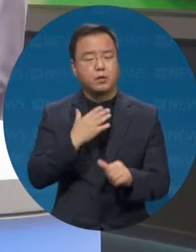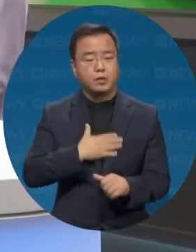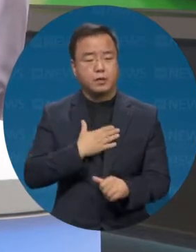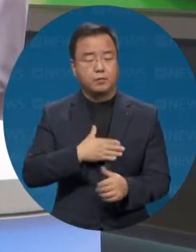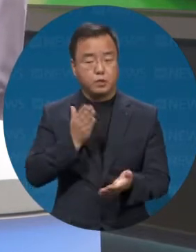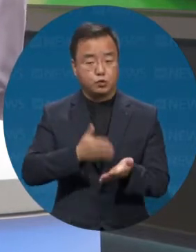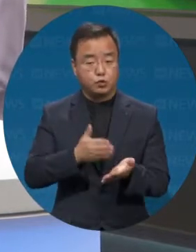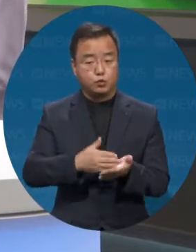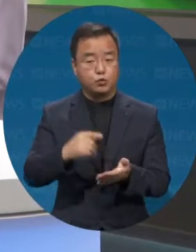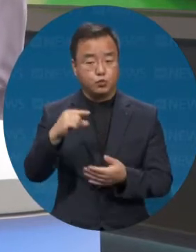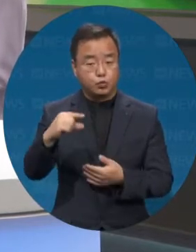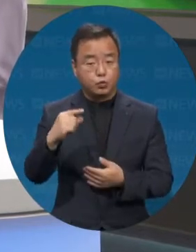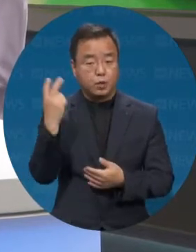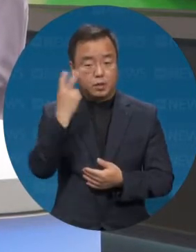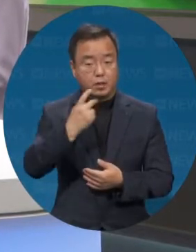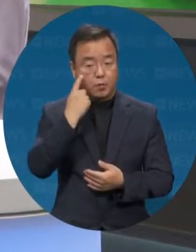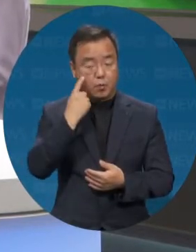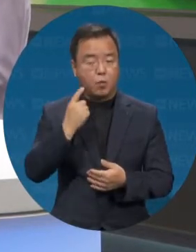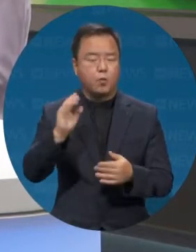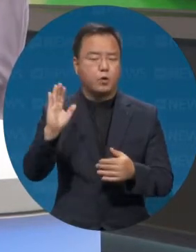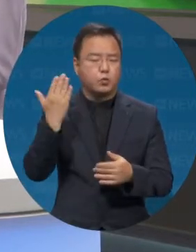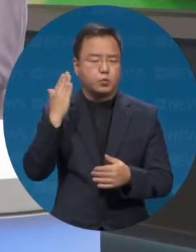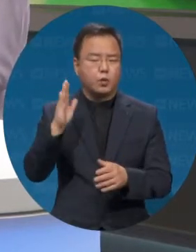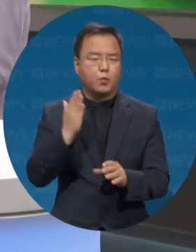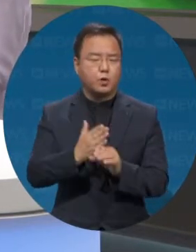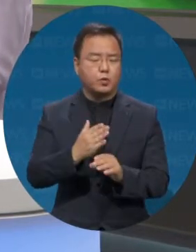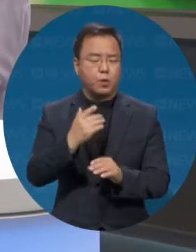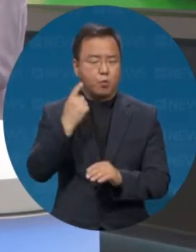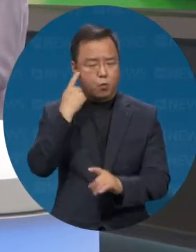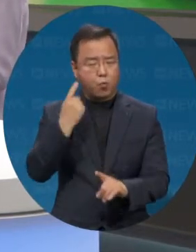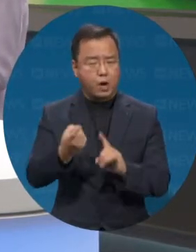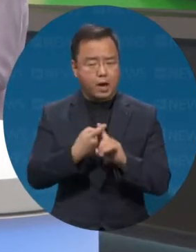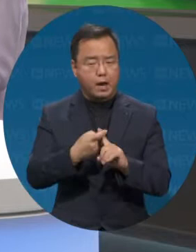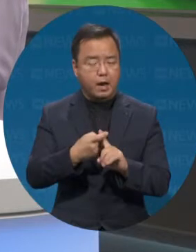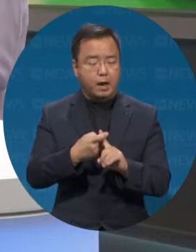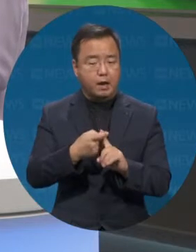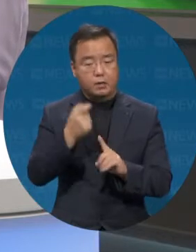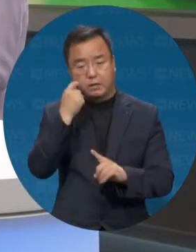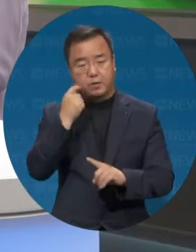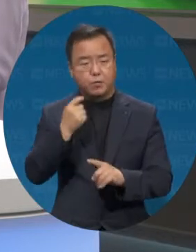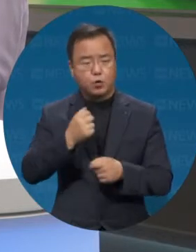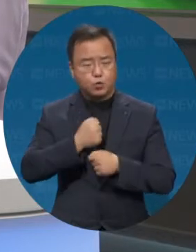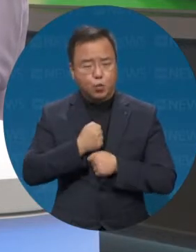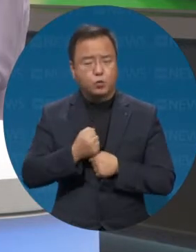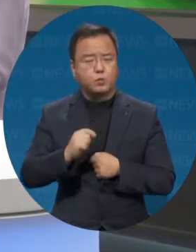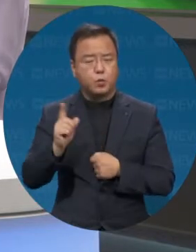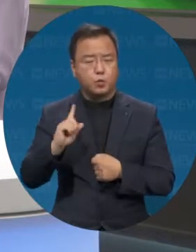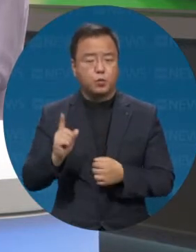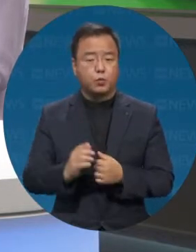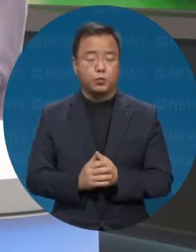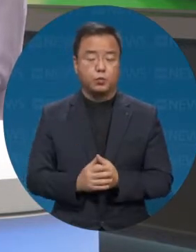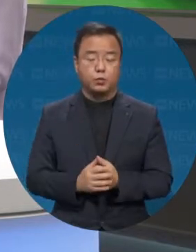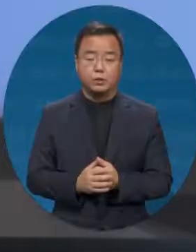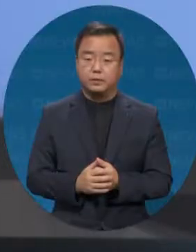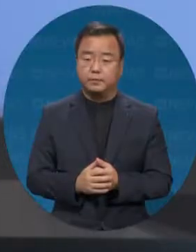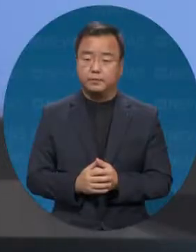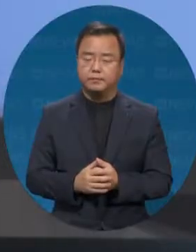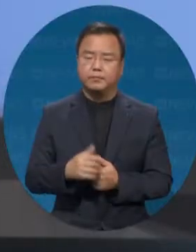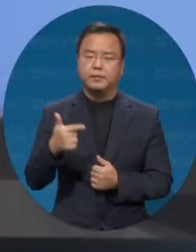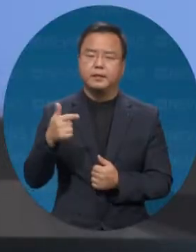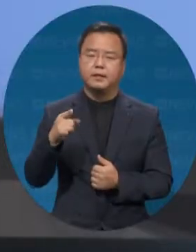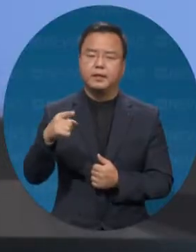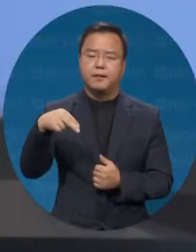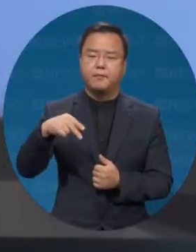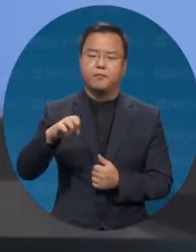끝으로 뉴스지 살펴볼 텐데요. 최근에 굉장히 화제가 된 부분인데 경각심이 좀 필요할 것 같아요. 네, 맞습니다. 이 넷플릭스